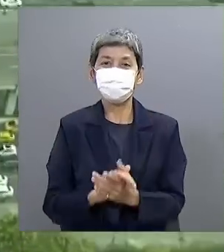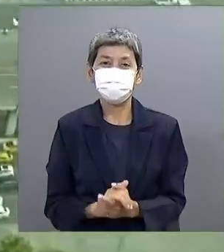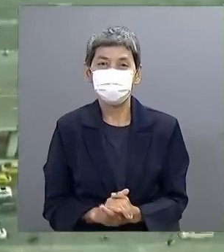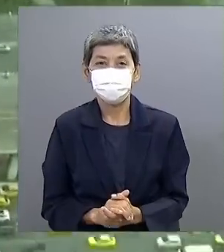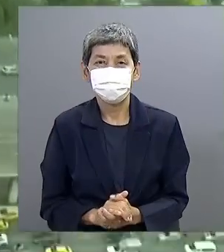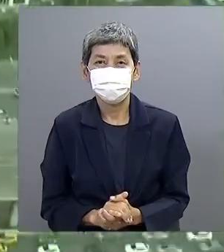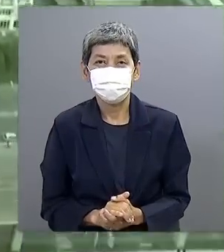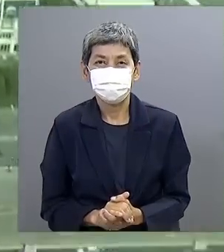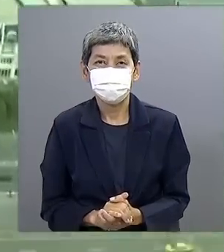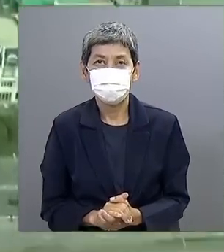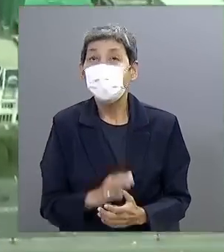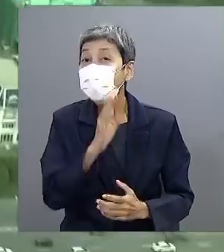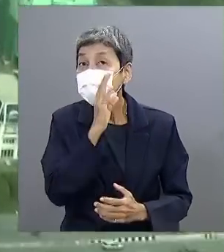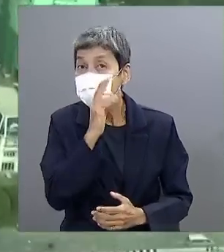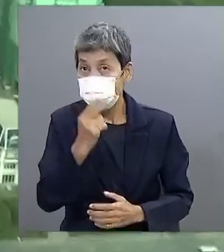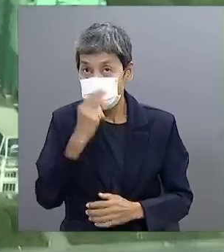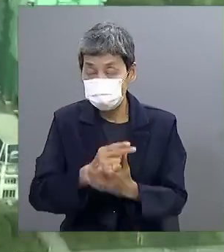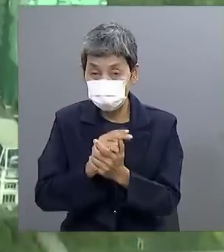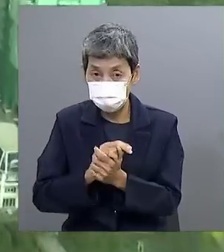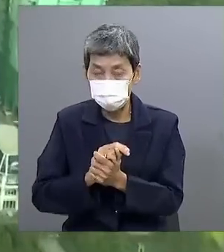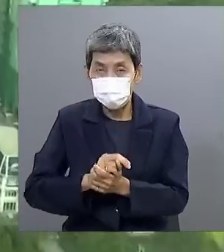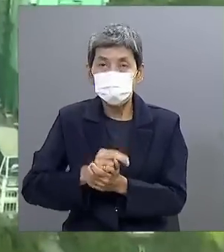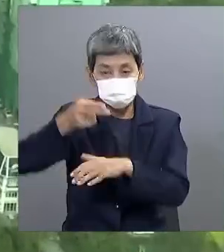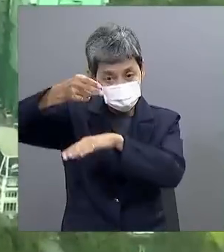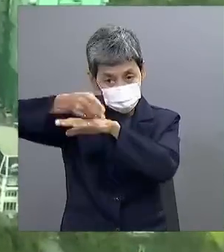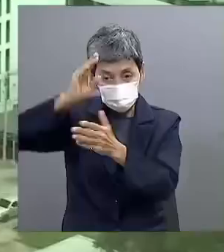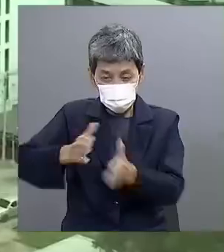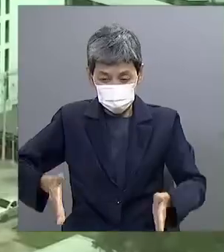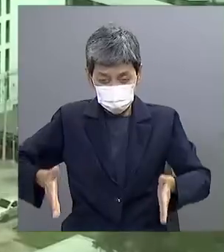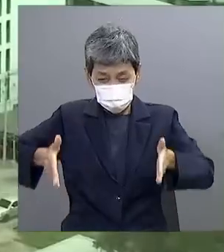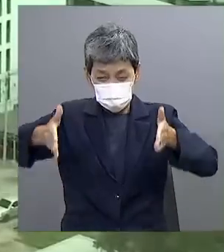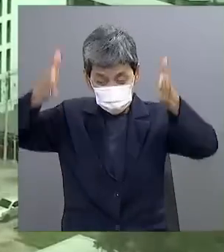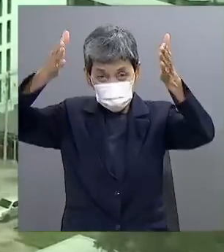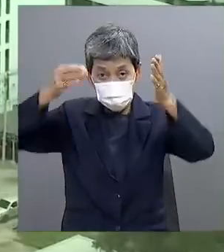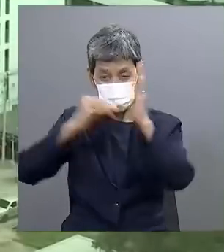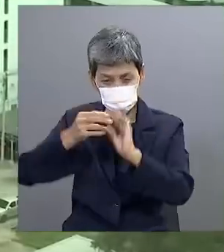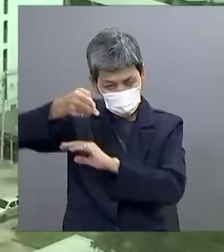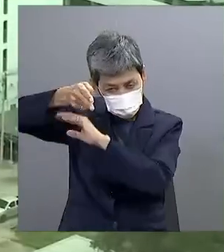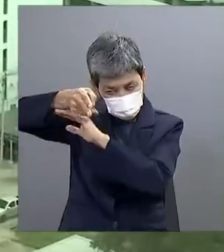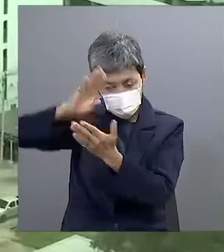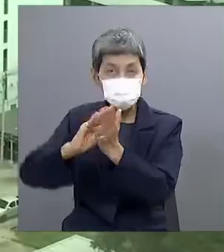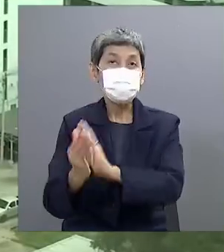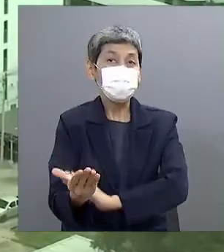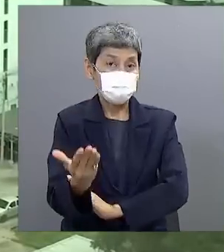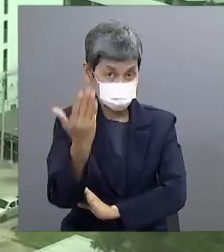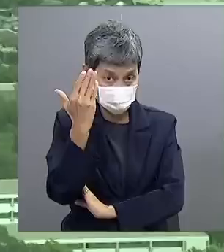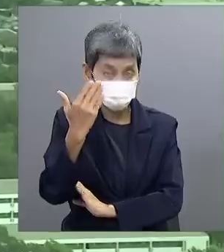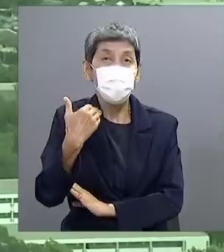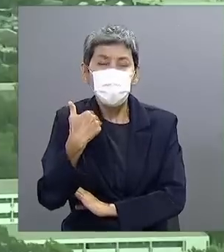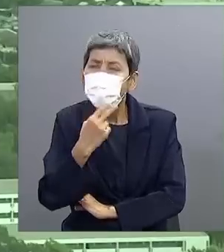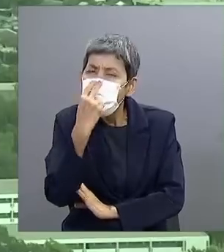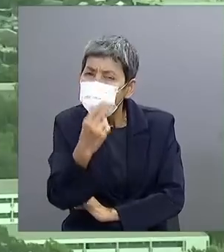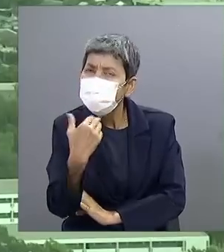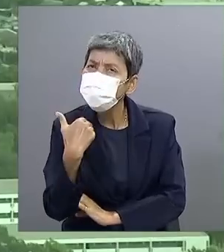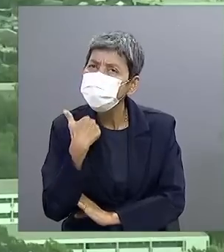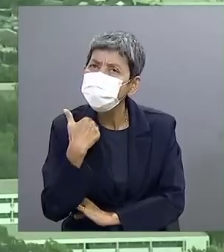และถ้าดูจากภาพมุมสูงนะคะที่ถ่ายจากตึกศาลาว่าการกทม.ดินแดงในช่วงเช้าวันนี้นะคะยังสะท้อนให้เห็นถึงภาพความ